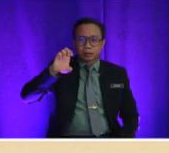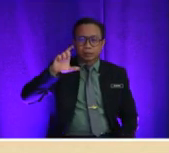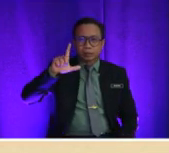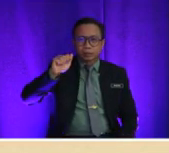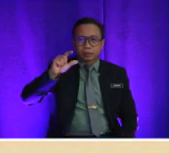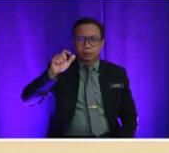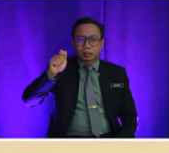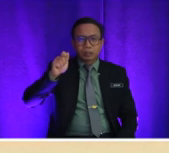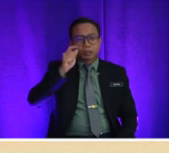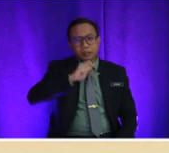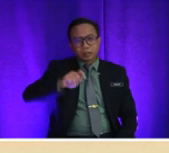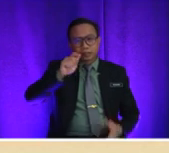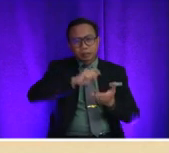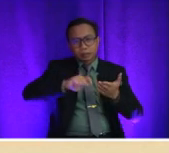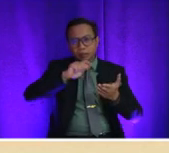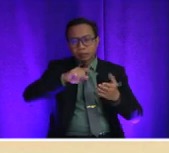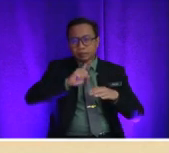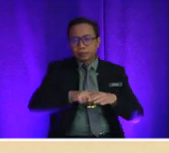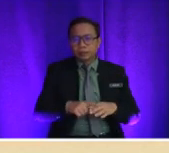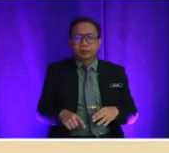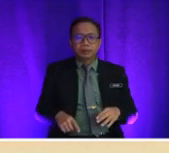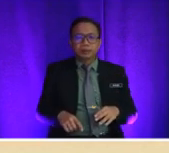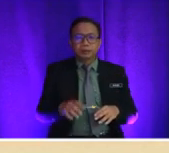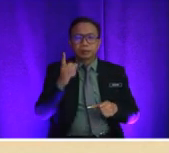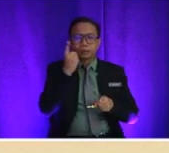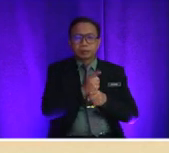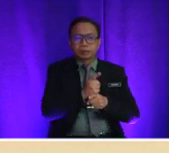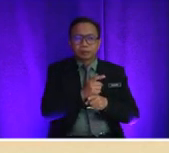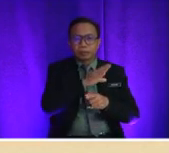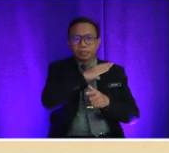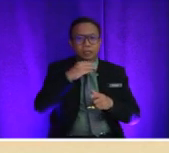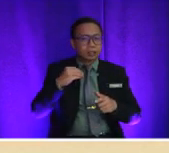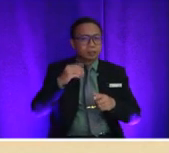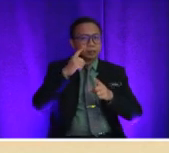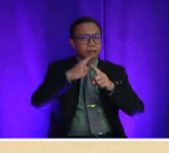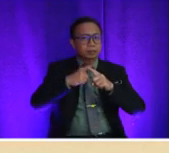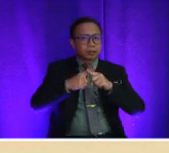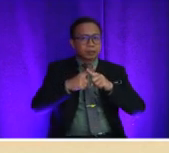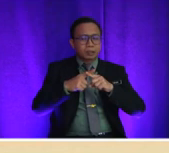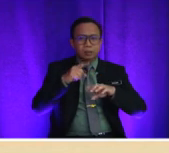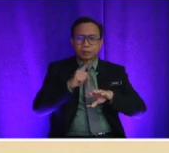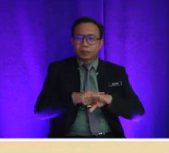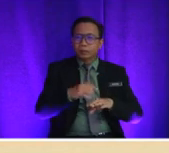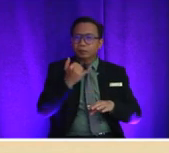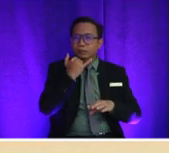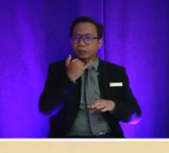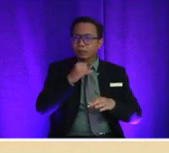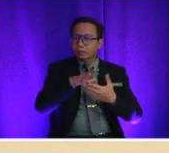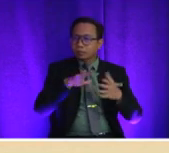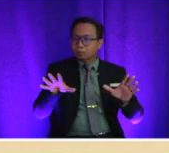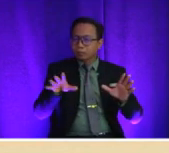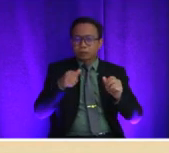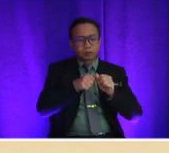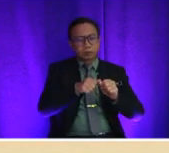pada pernyataan pembiakan ikat laga yang betul dan Pangkah pada tidak berkaitan dalam ruang